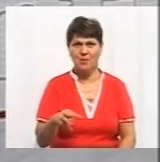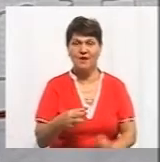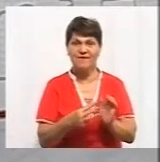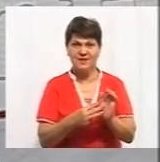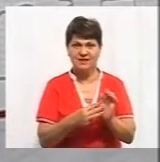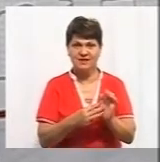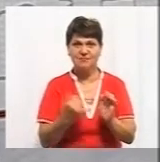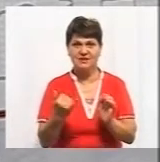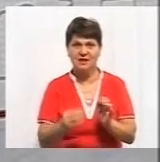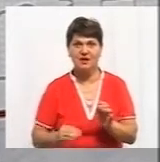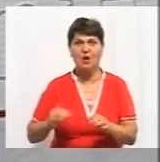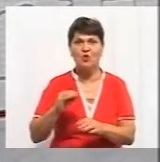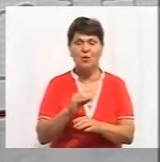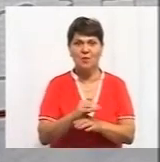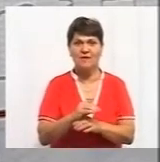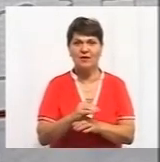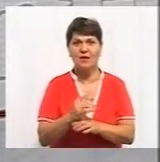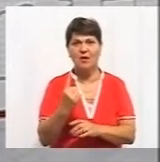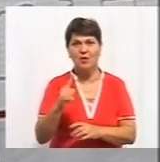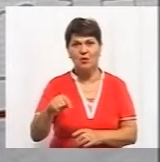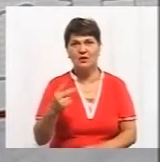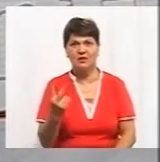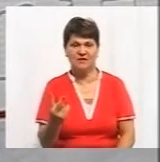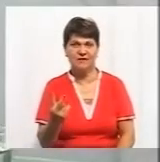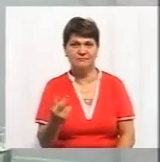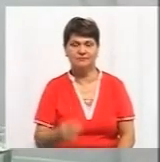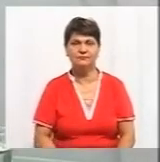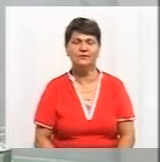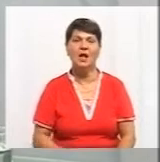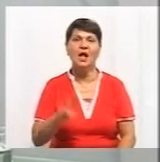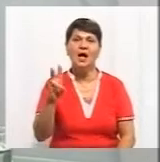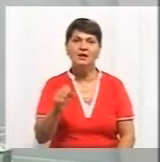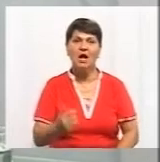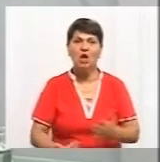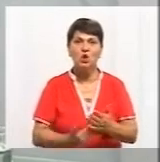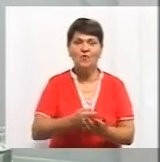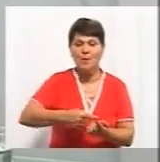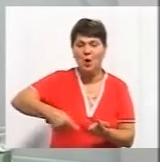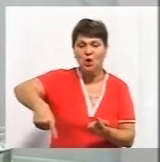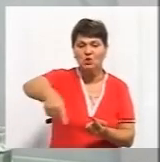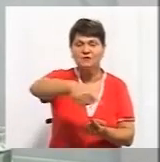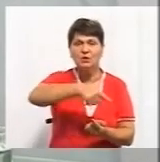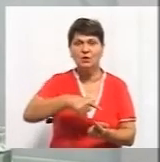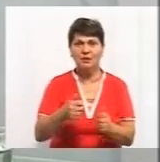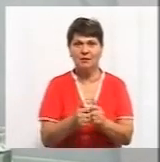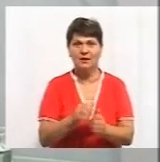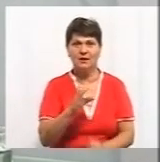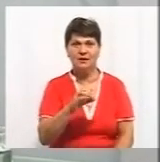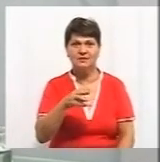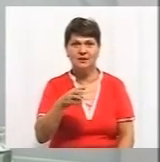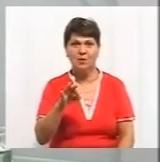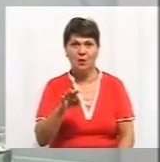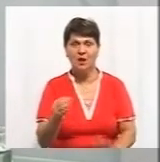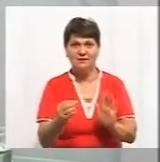8, а зараз ще додається 1,2 і буде десь 9,2. На новому розвороті біля СТО там встановлено